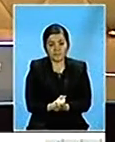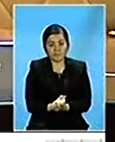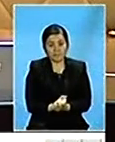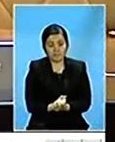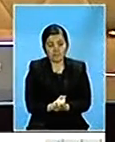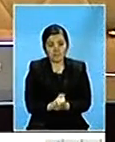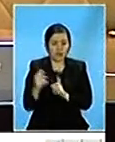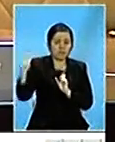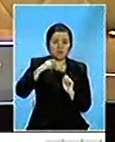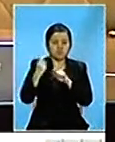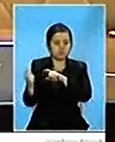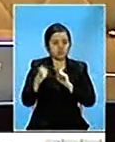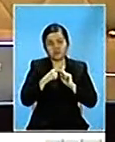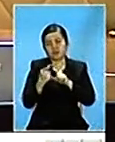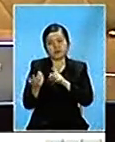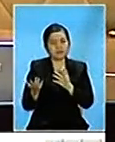ก็ตอบโต้กันอย่างนี้ครับ